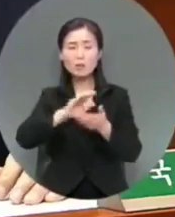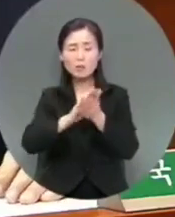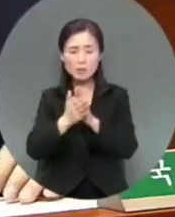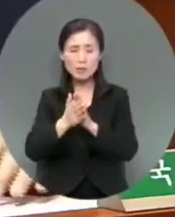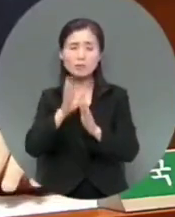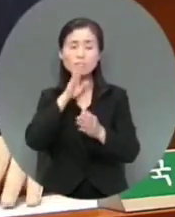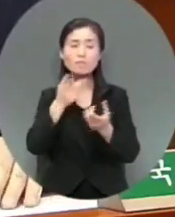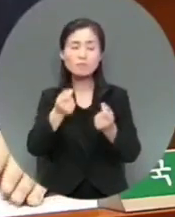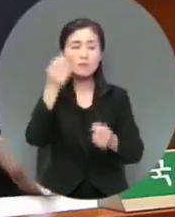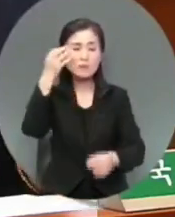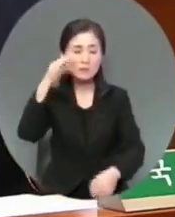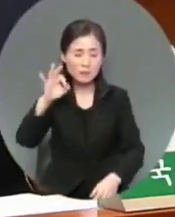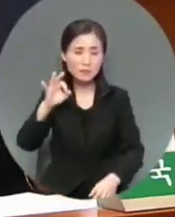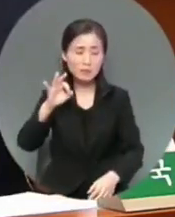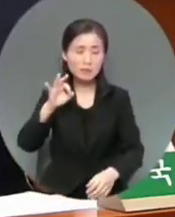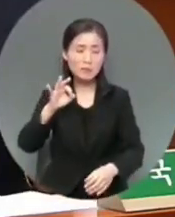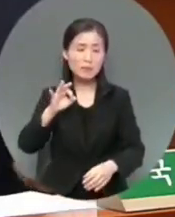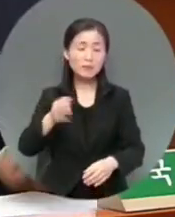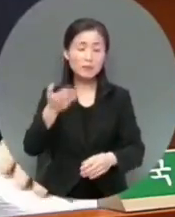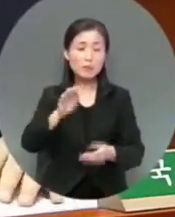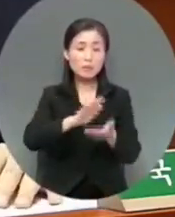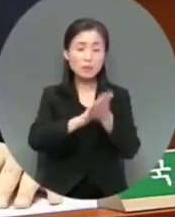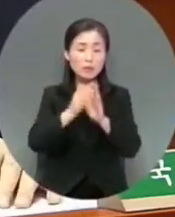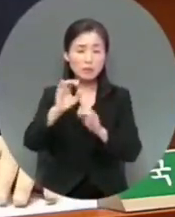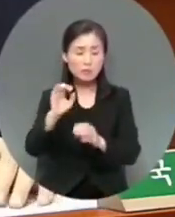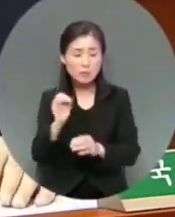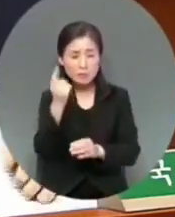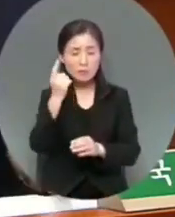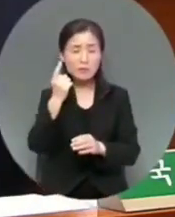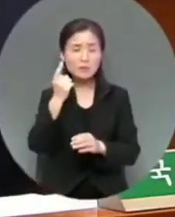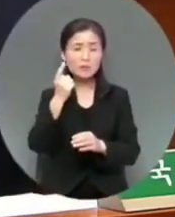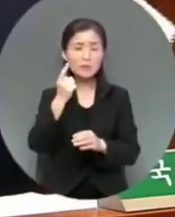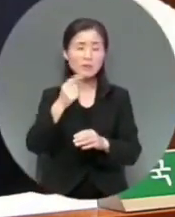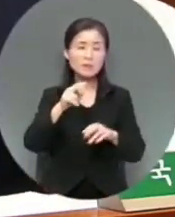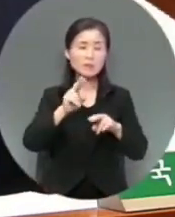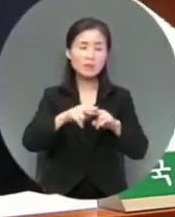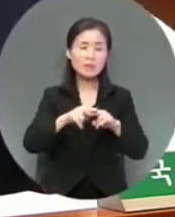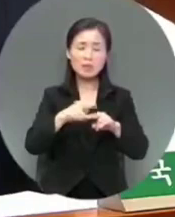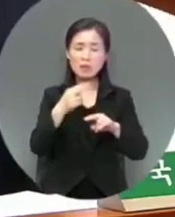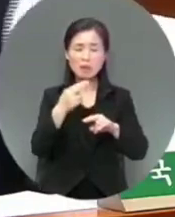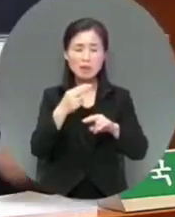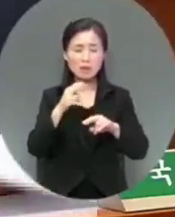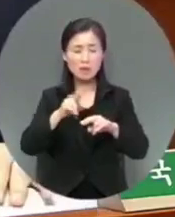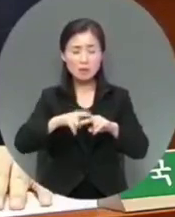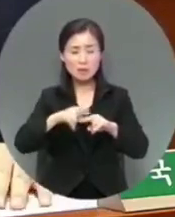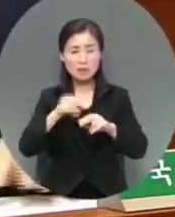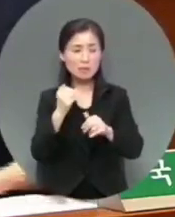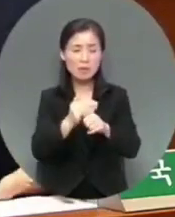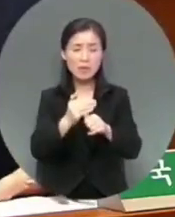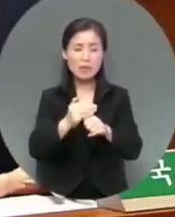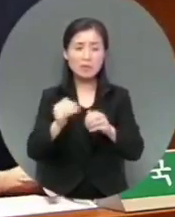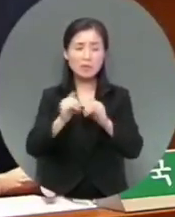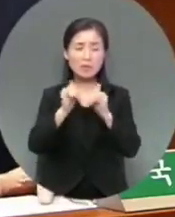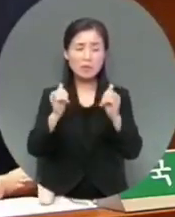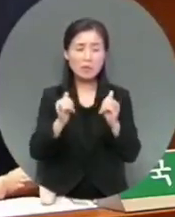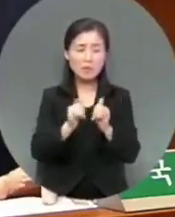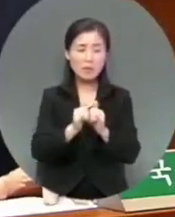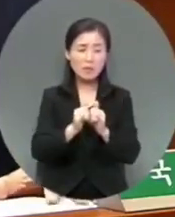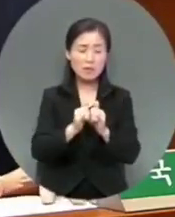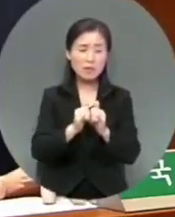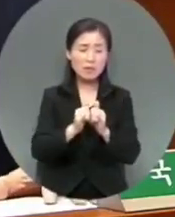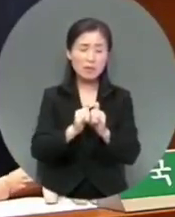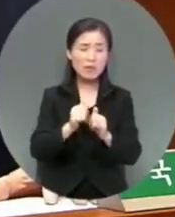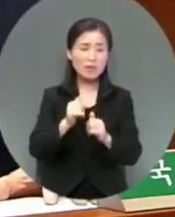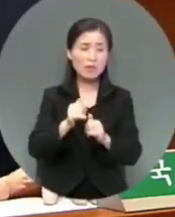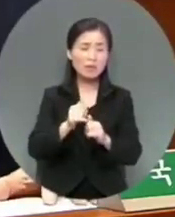수 있지만 이 변화로 인해서 일자리를 잃거나 사회적 최약자들을 위한 마지막 보류 같은 예산이